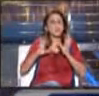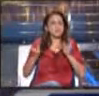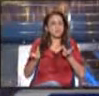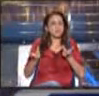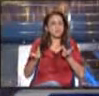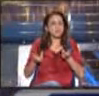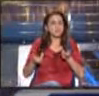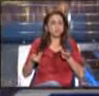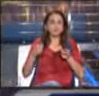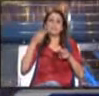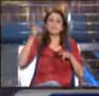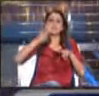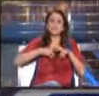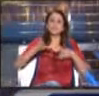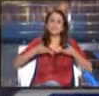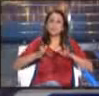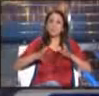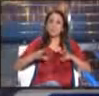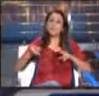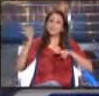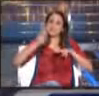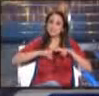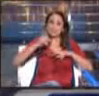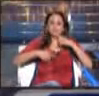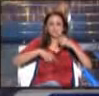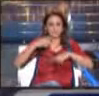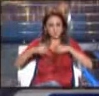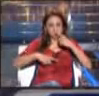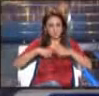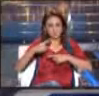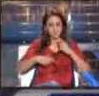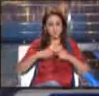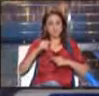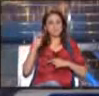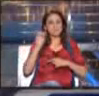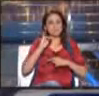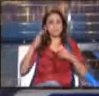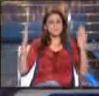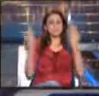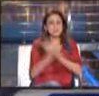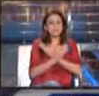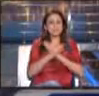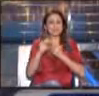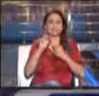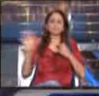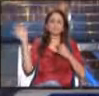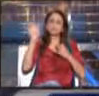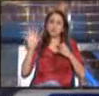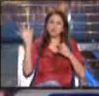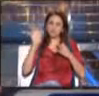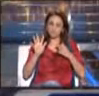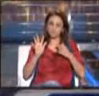عشان عودة الرياضة كشيء اساسي وليس له بديل لشعبنا